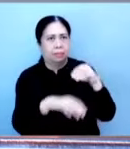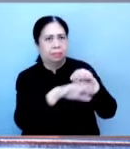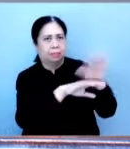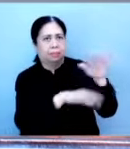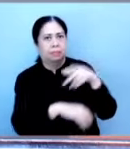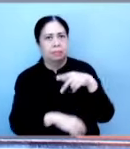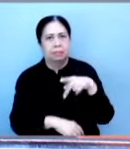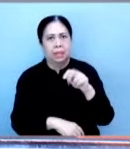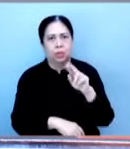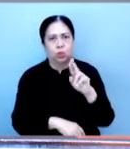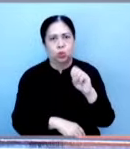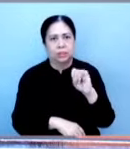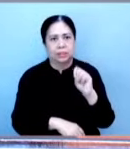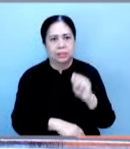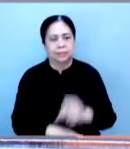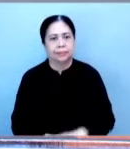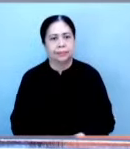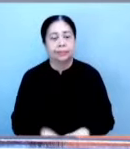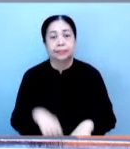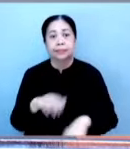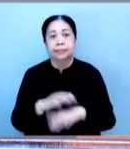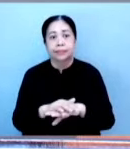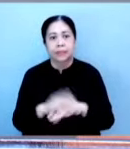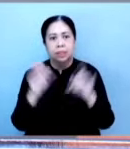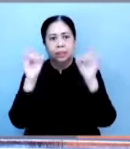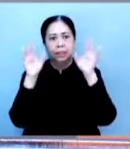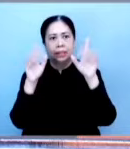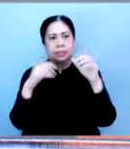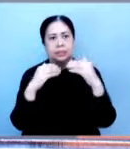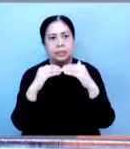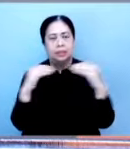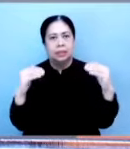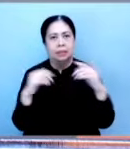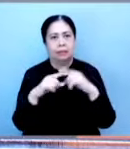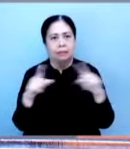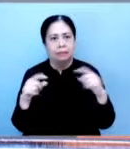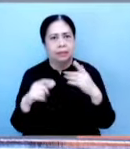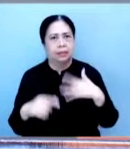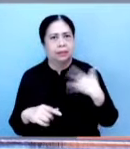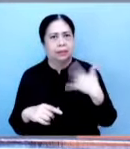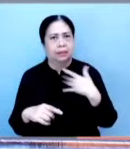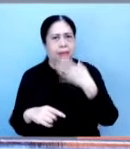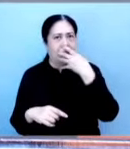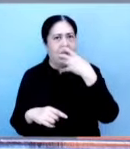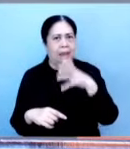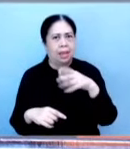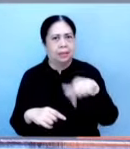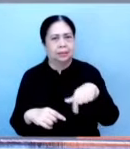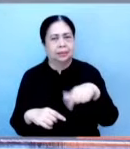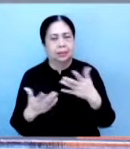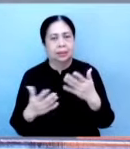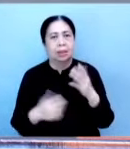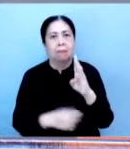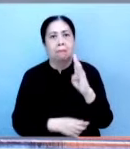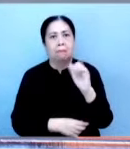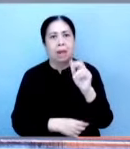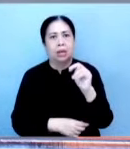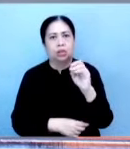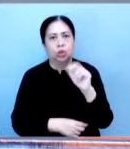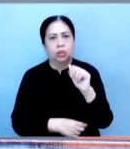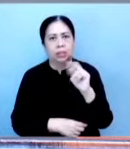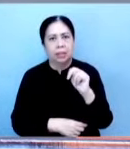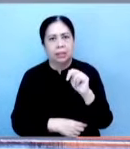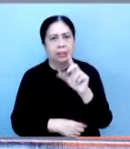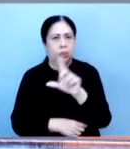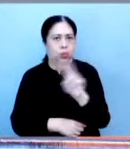pertos umabot sa danger level ng heat index ang nararamdamang init sa bayan ng bacnotan La Union kahapon